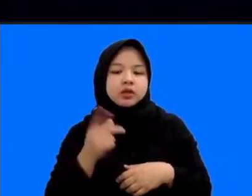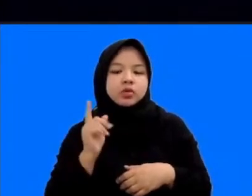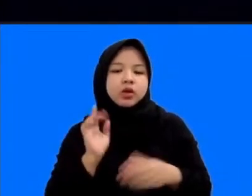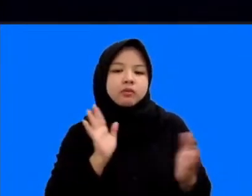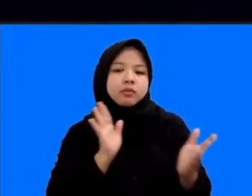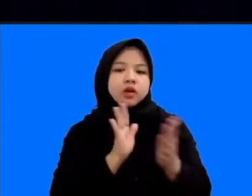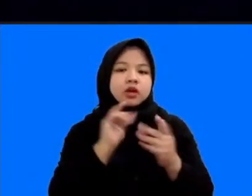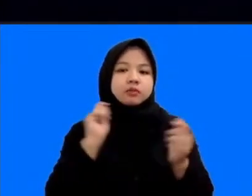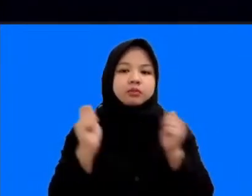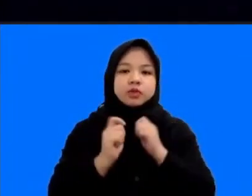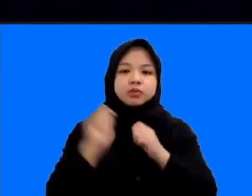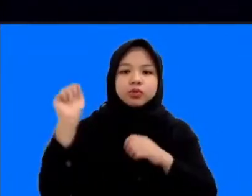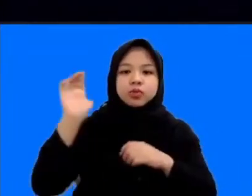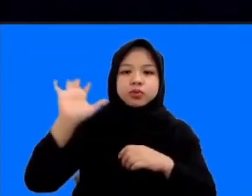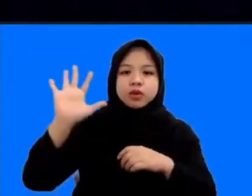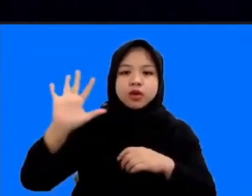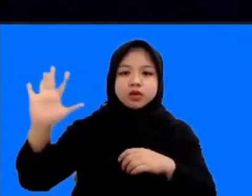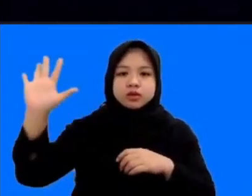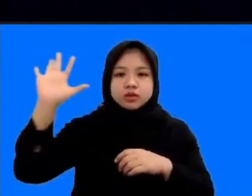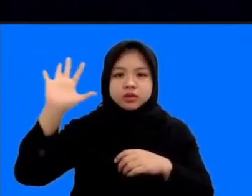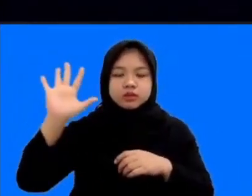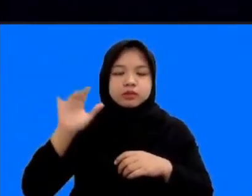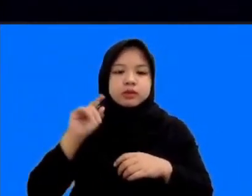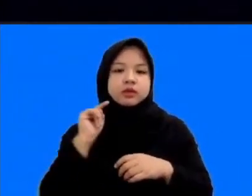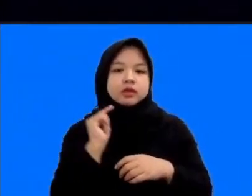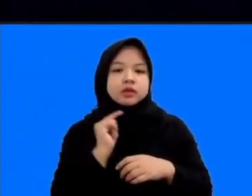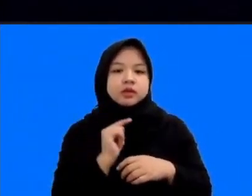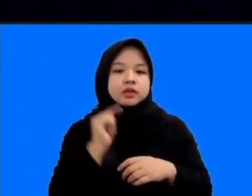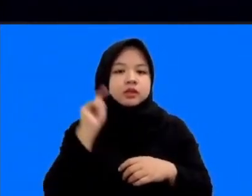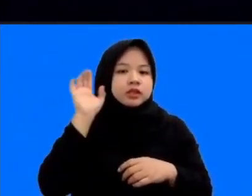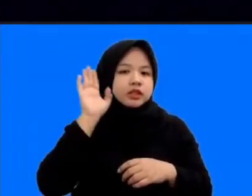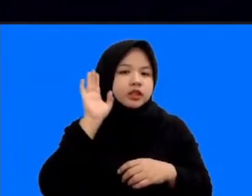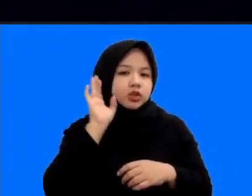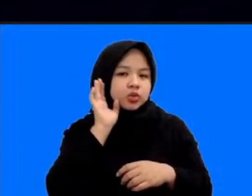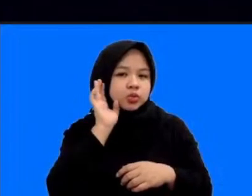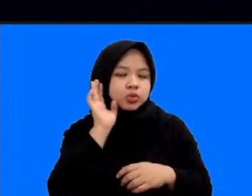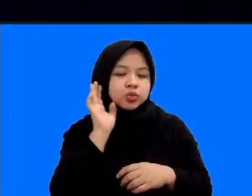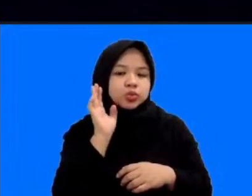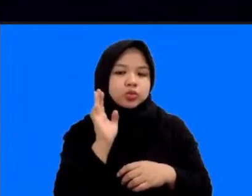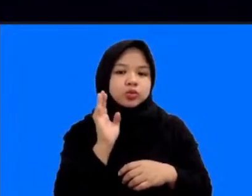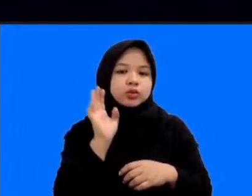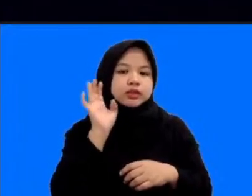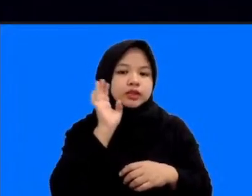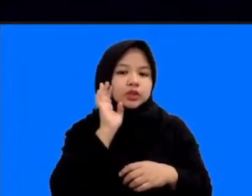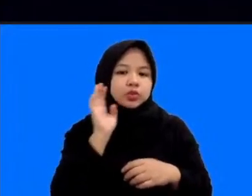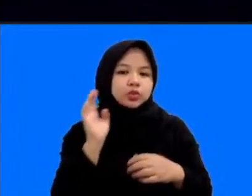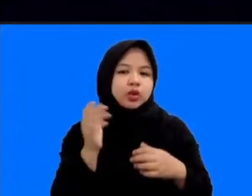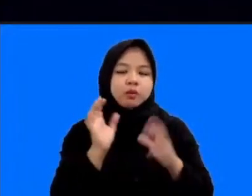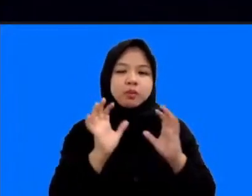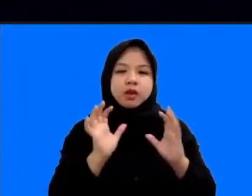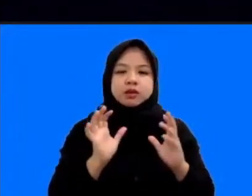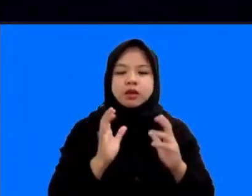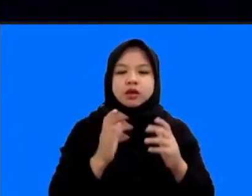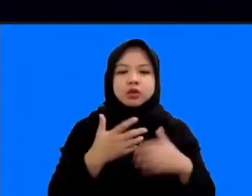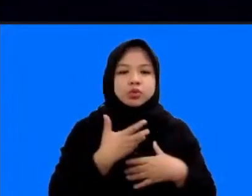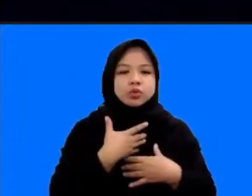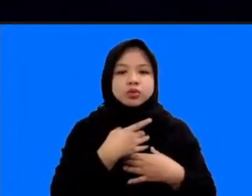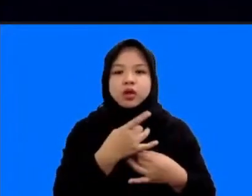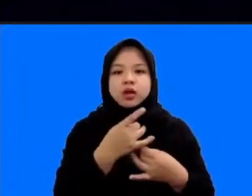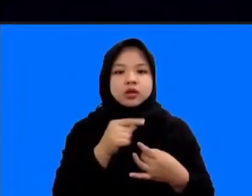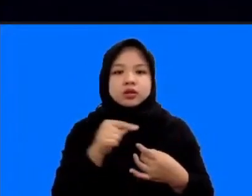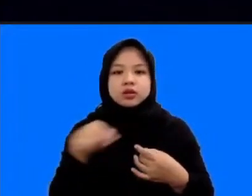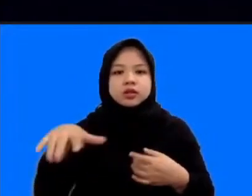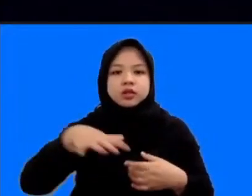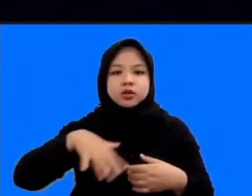climage dan lain sebagainya gitu Jadi ini merupakan isu yang salah satu isu hot yang lagi sangat digandrungi di lingkungan